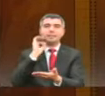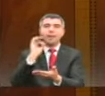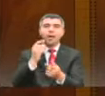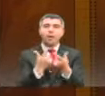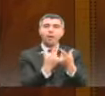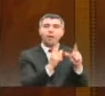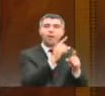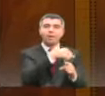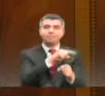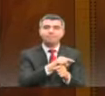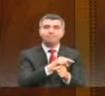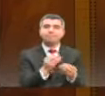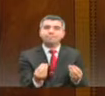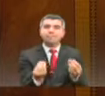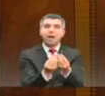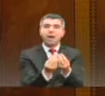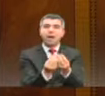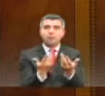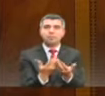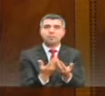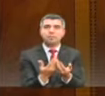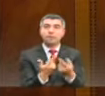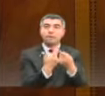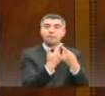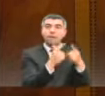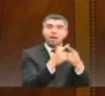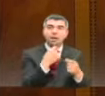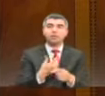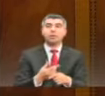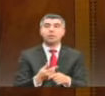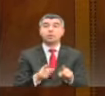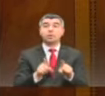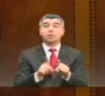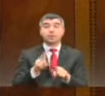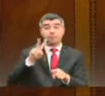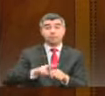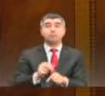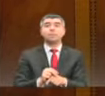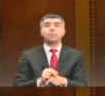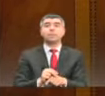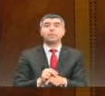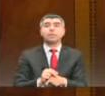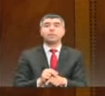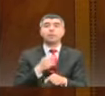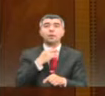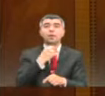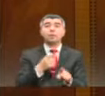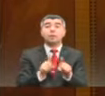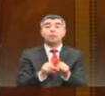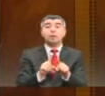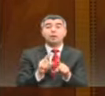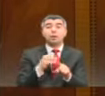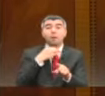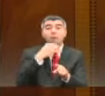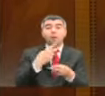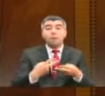الترابية وسياسة فعالة لإعداد التراب. ونذكر في هذا المجال ألف مواصلة